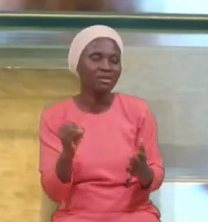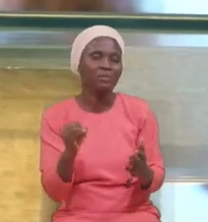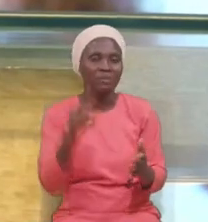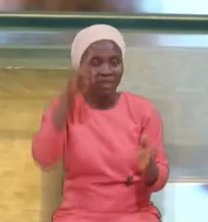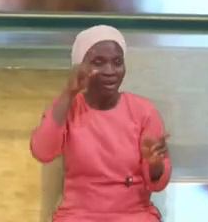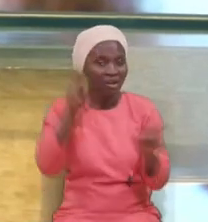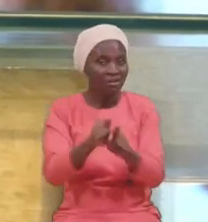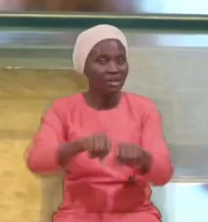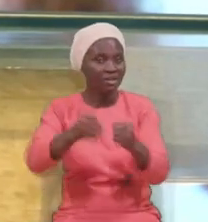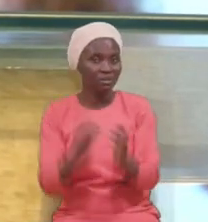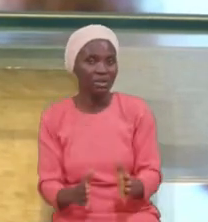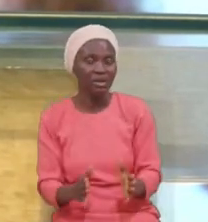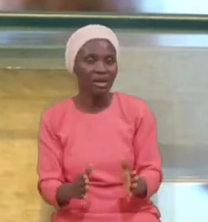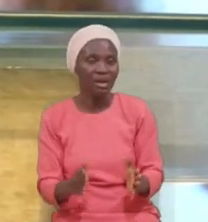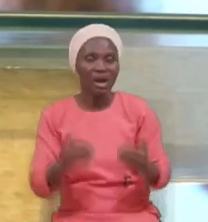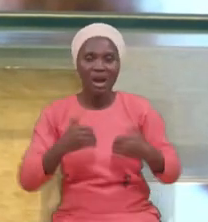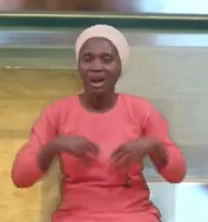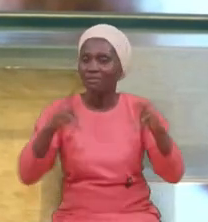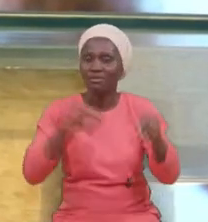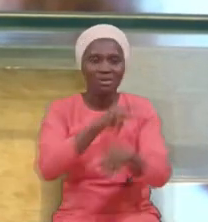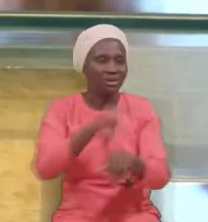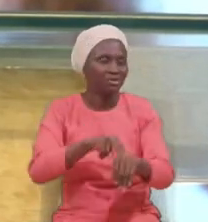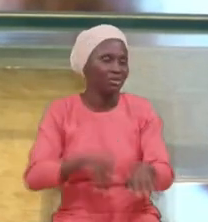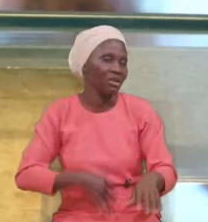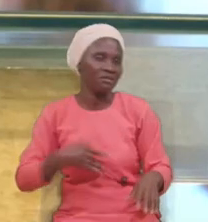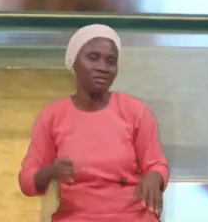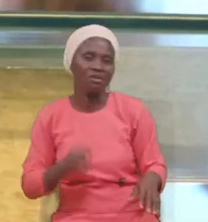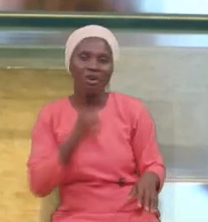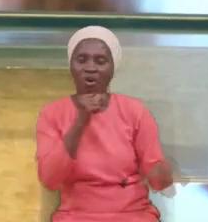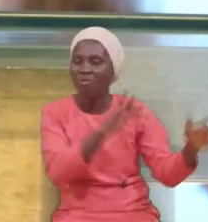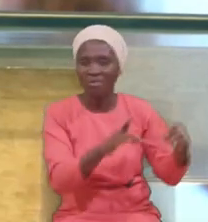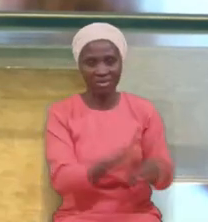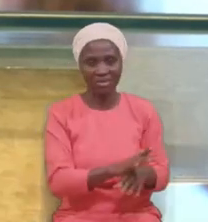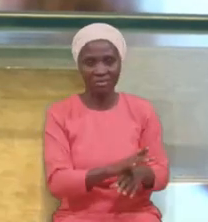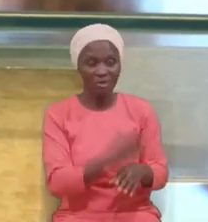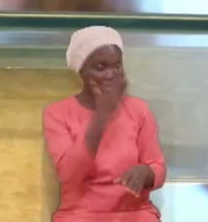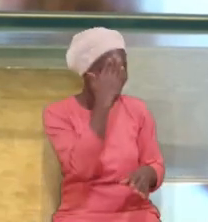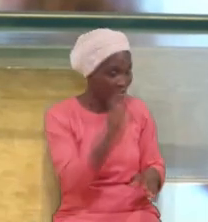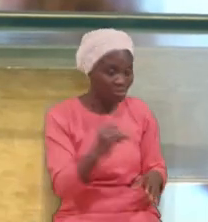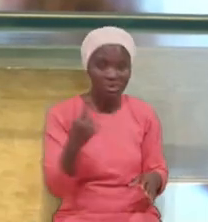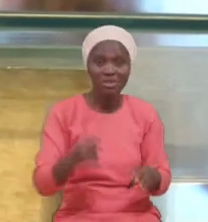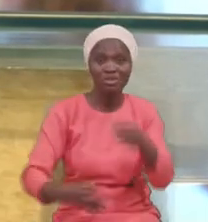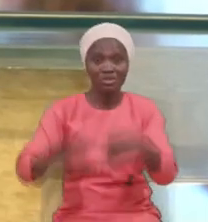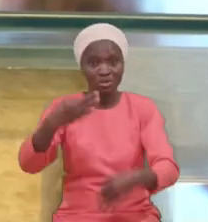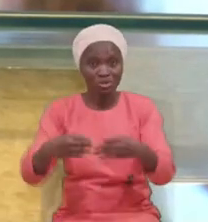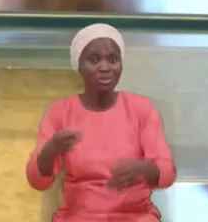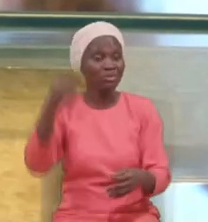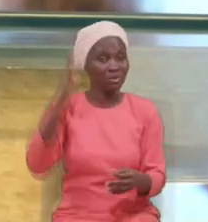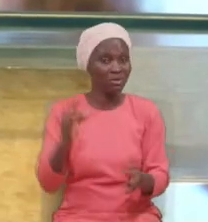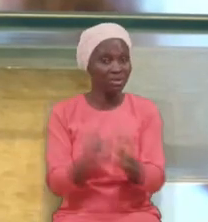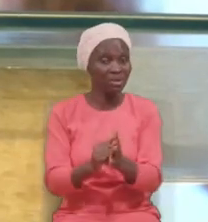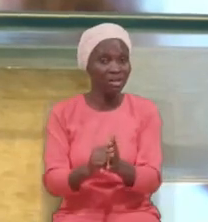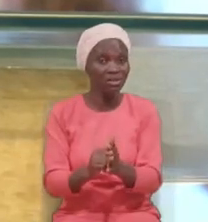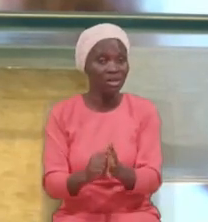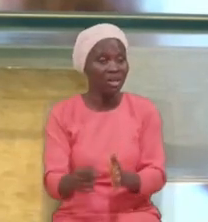loyauté, d'affection naturelle, de miséricorde. Et bien qu'ils connaissent le jugement de